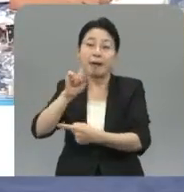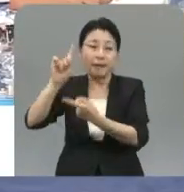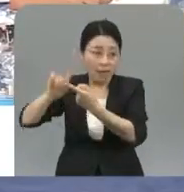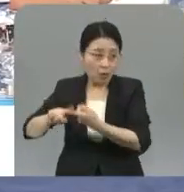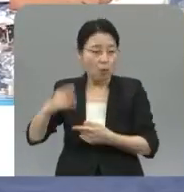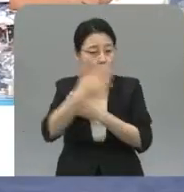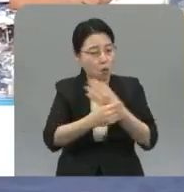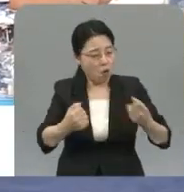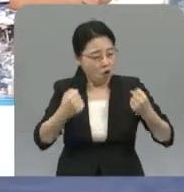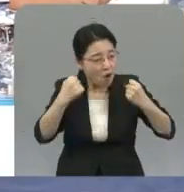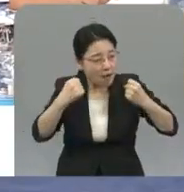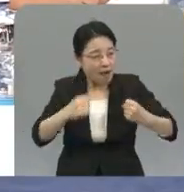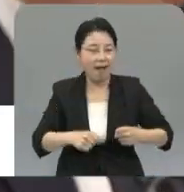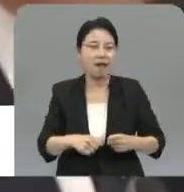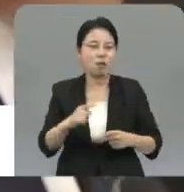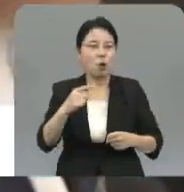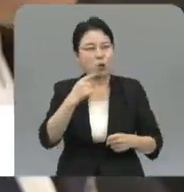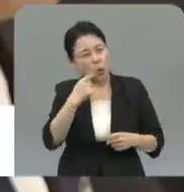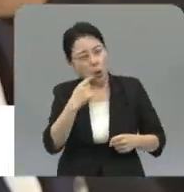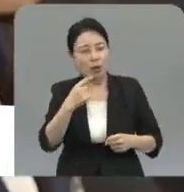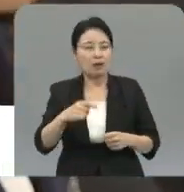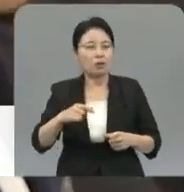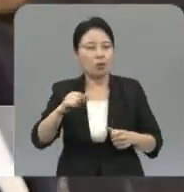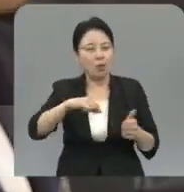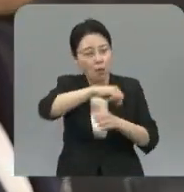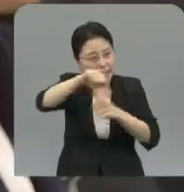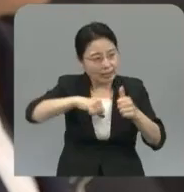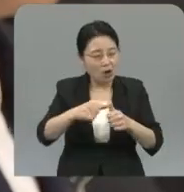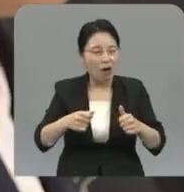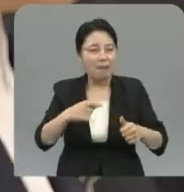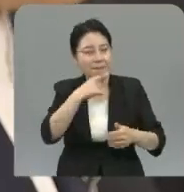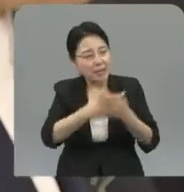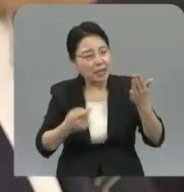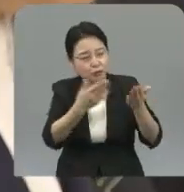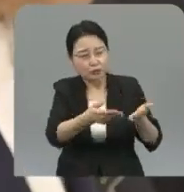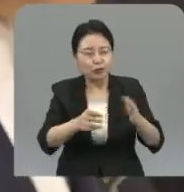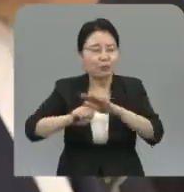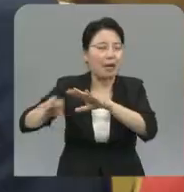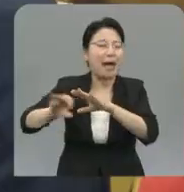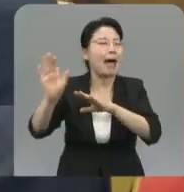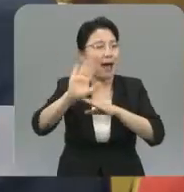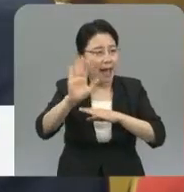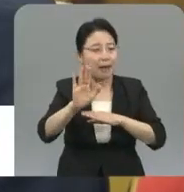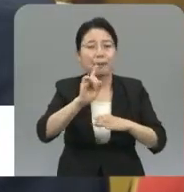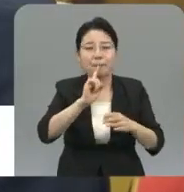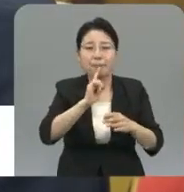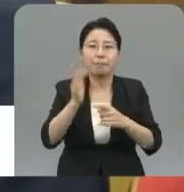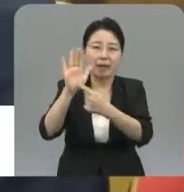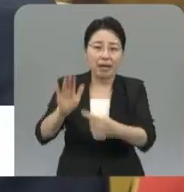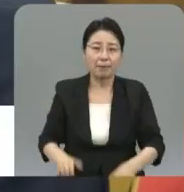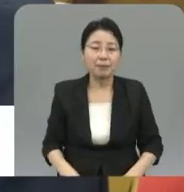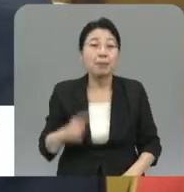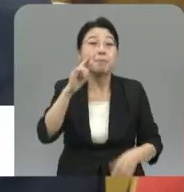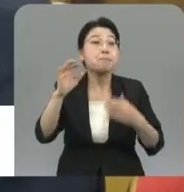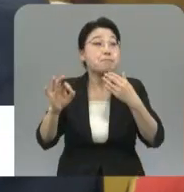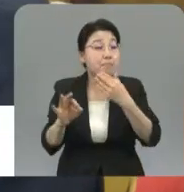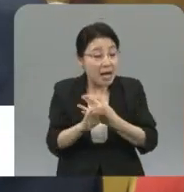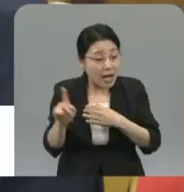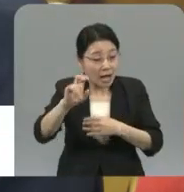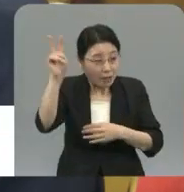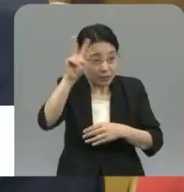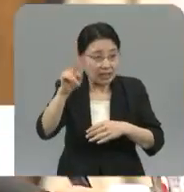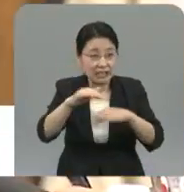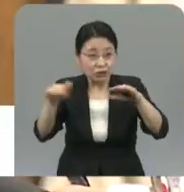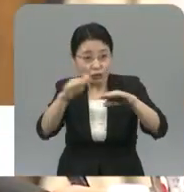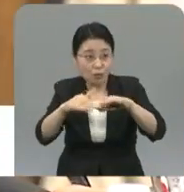exigé l'arrêt immédiat du rejet au cas où la concentration de substances radio dans les eaux à libérer dépasse les normes